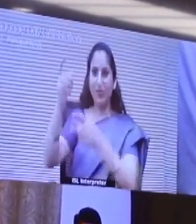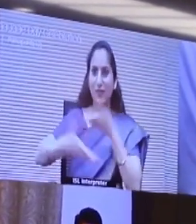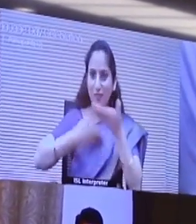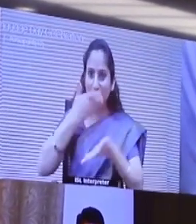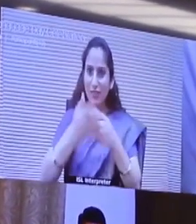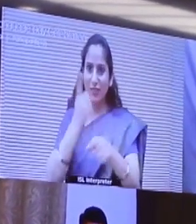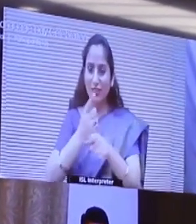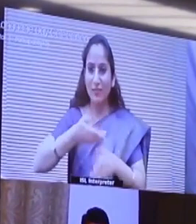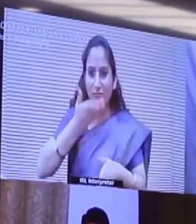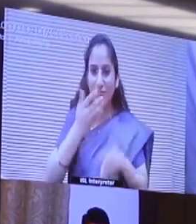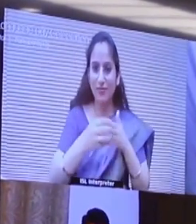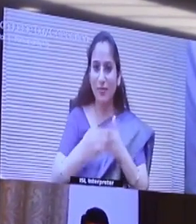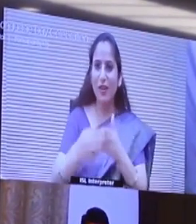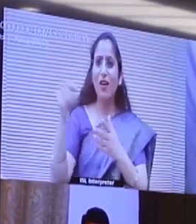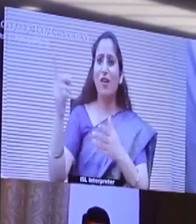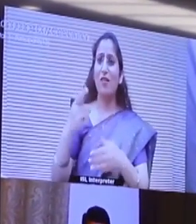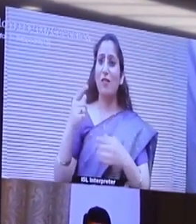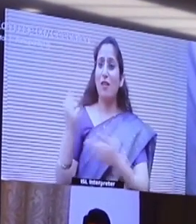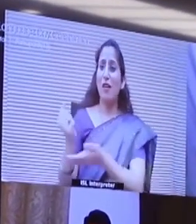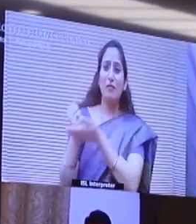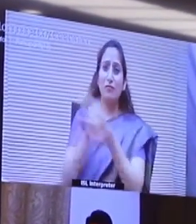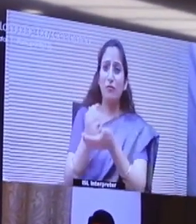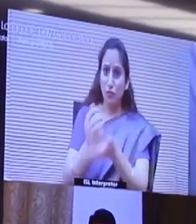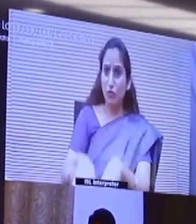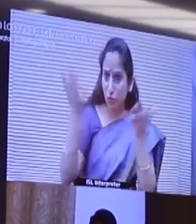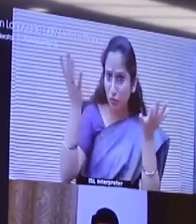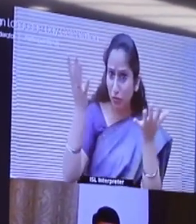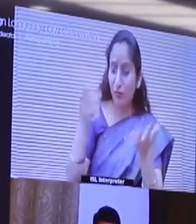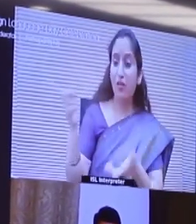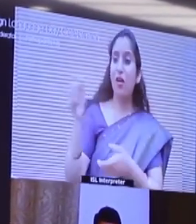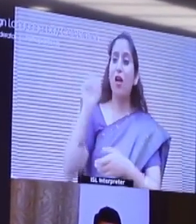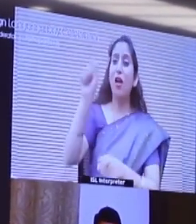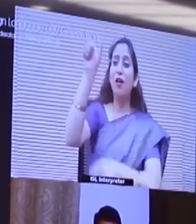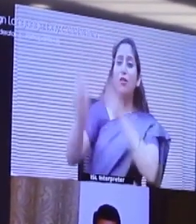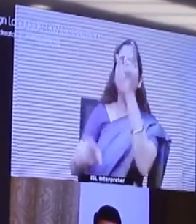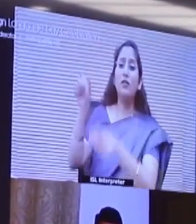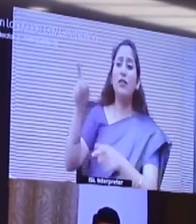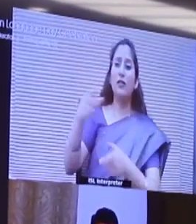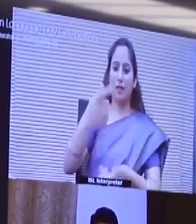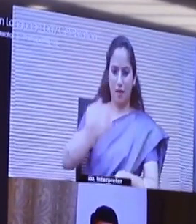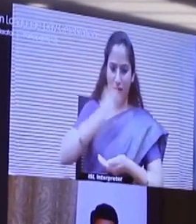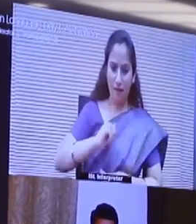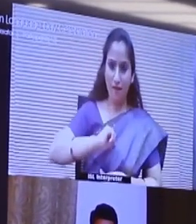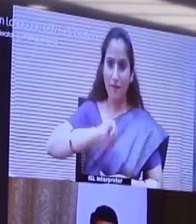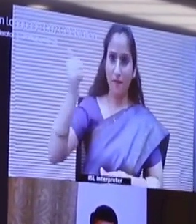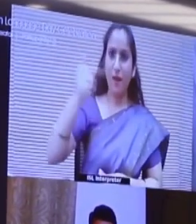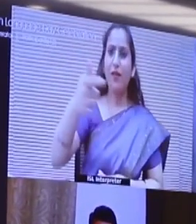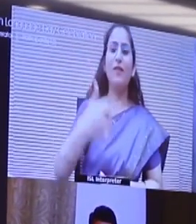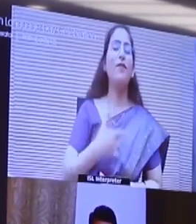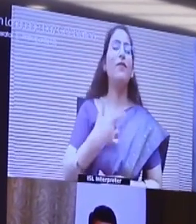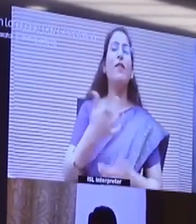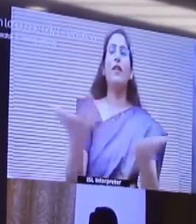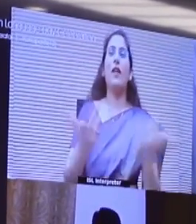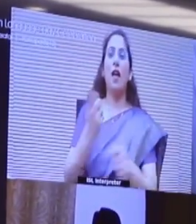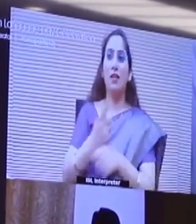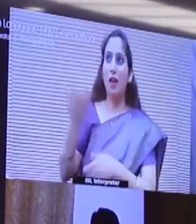दिया, उनका कितना सहयोग रहा है और उनके बारे में और ये पुरस्कार प्राप्त करने पर आप कैसा अनुभव कर